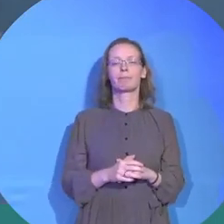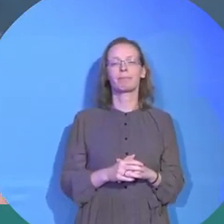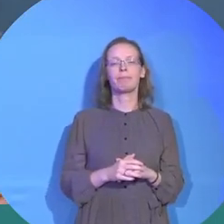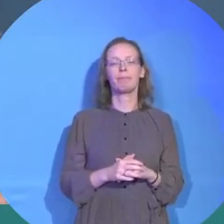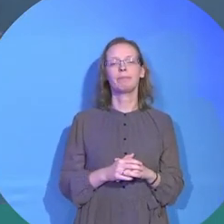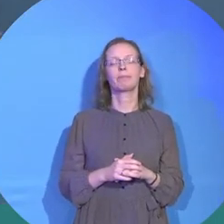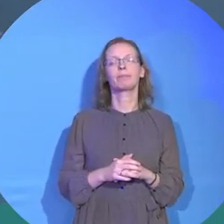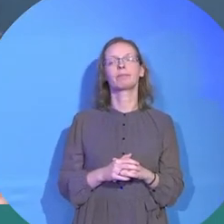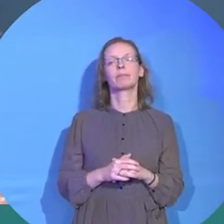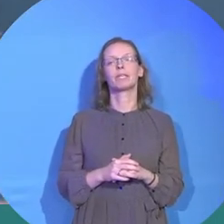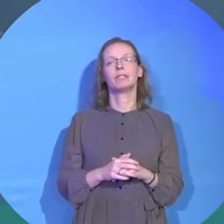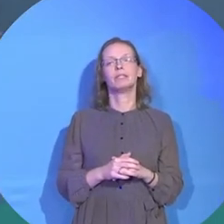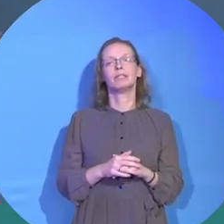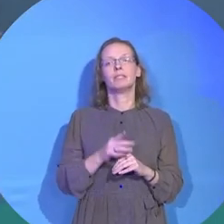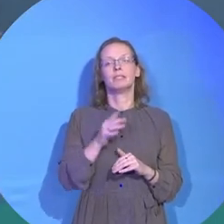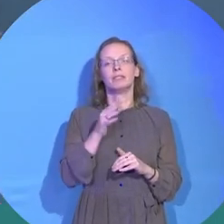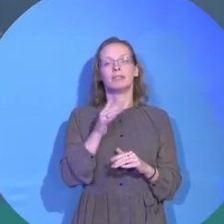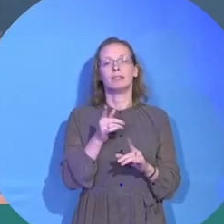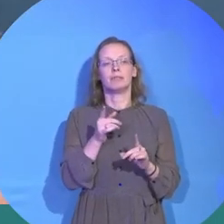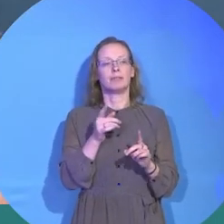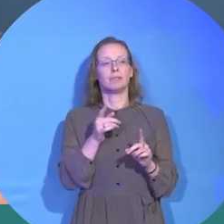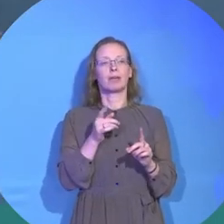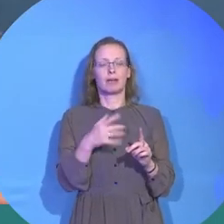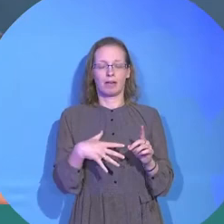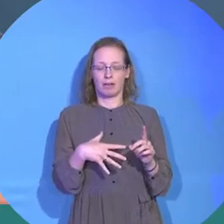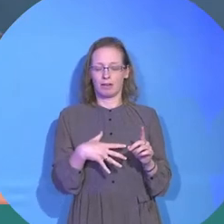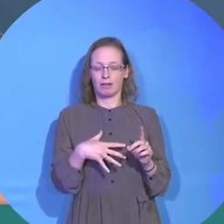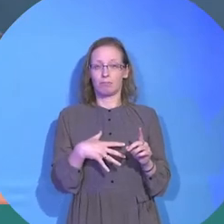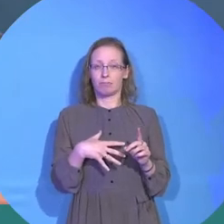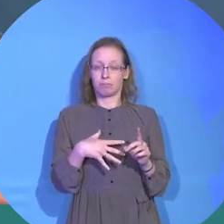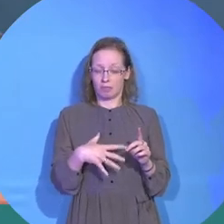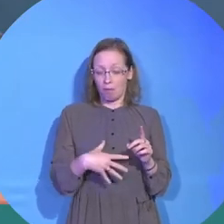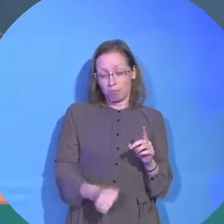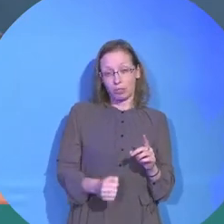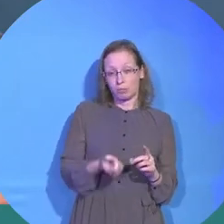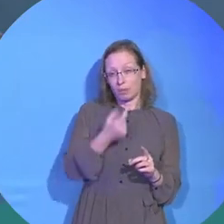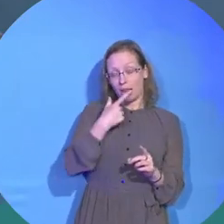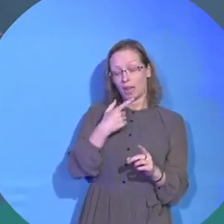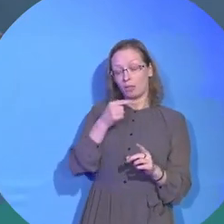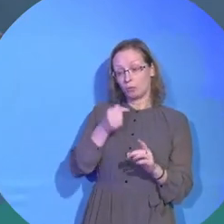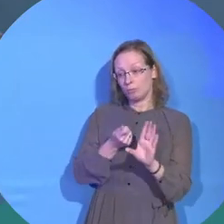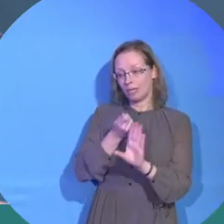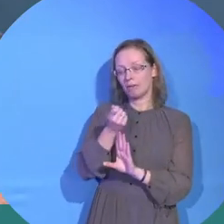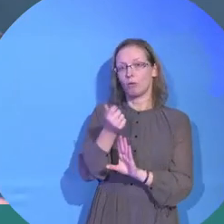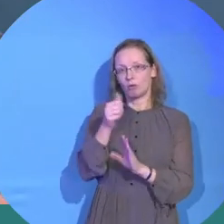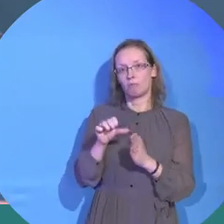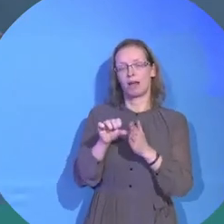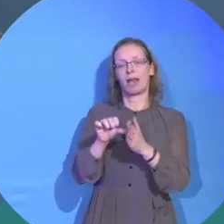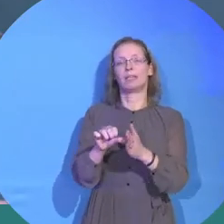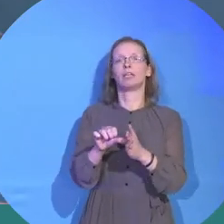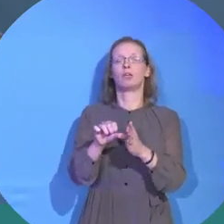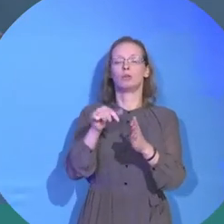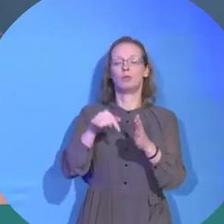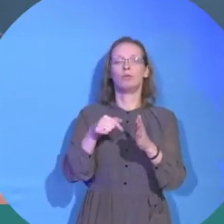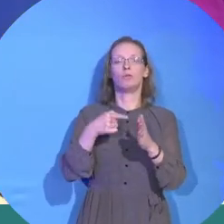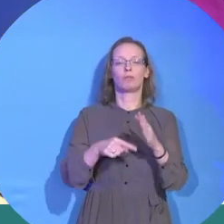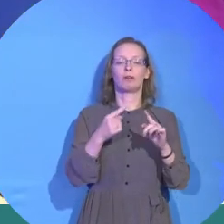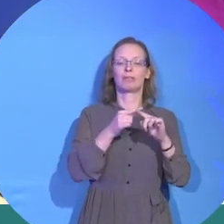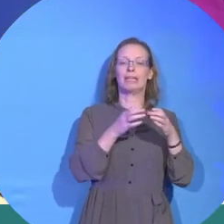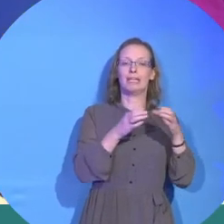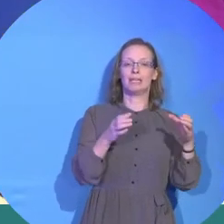dat de abortuspil dus onder goede begeleiding gegeven wordt. Dat gebeurt nu vanuit klinieken. Er is ook een lobby om dat onder te brengen bij